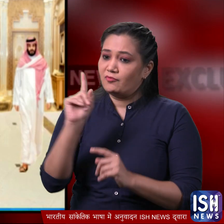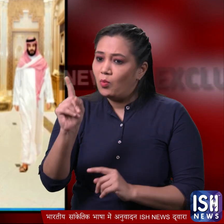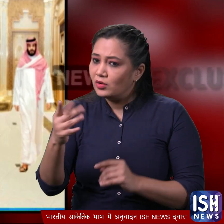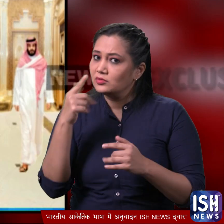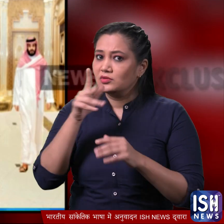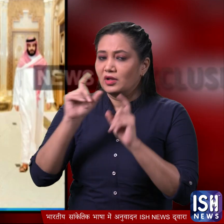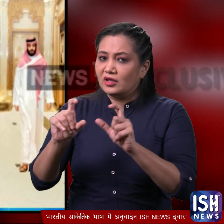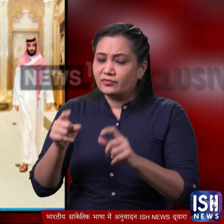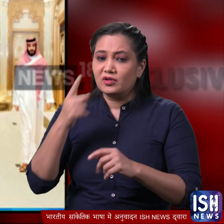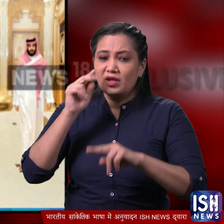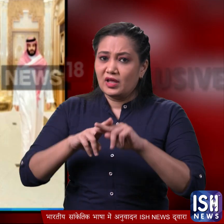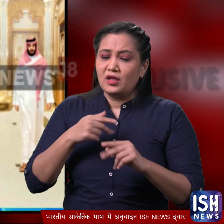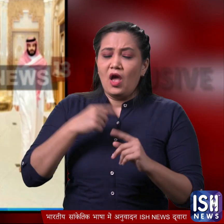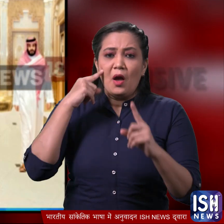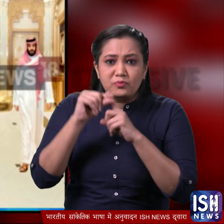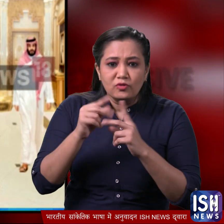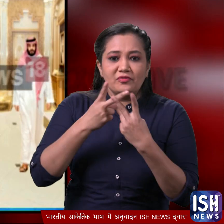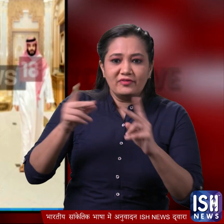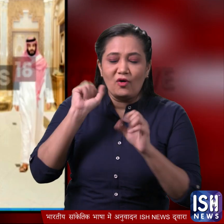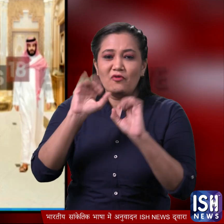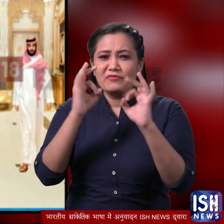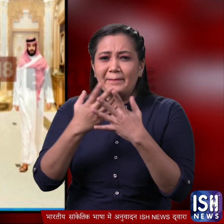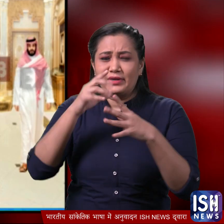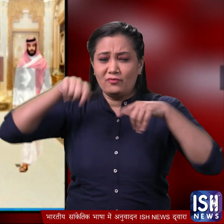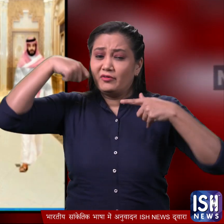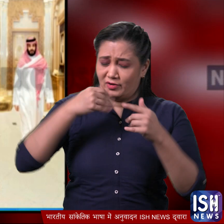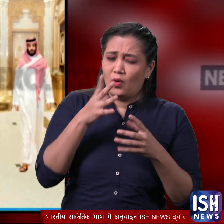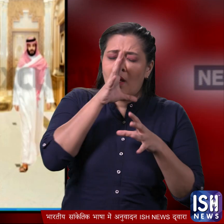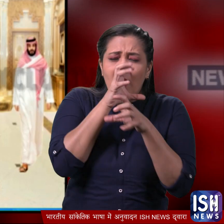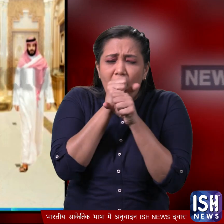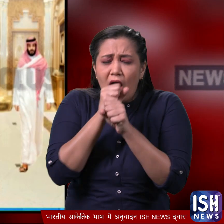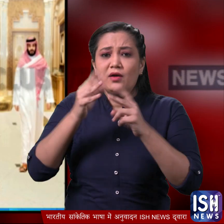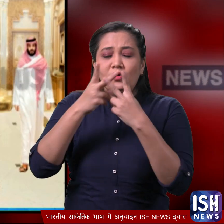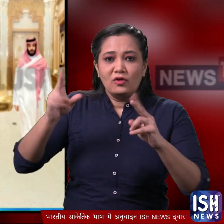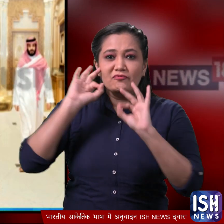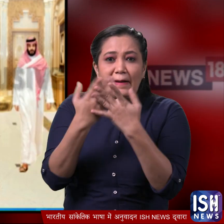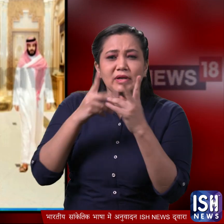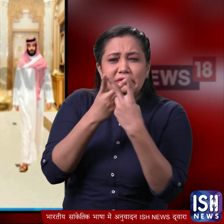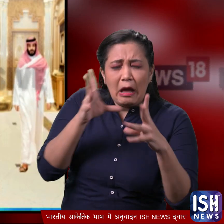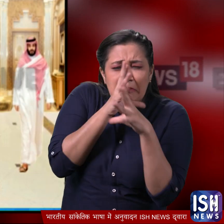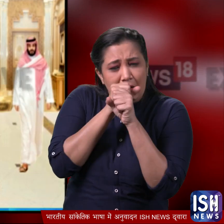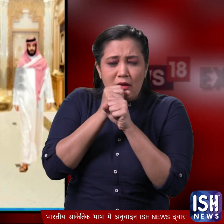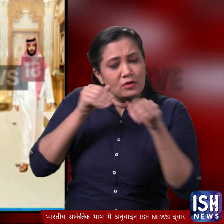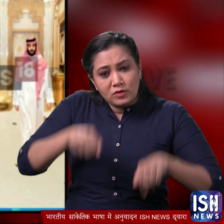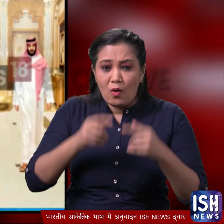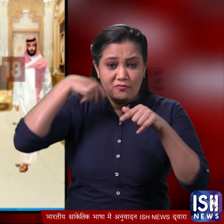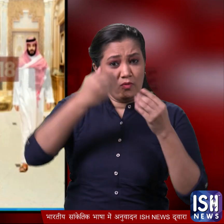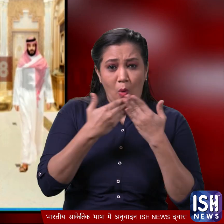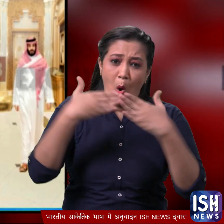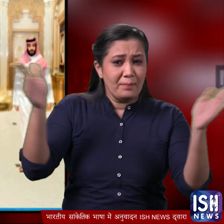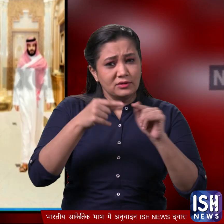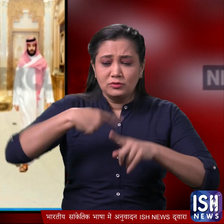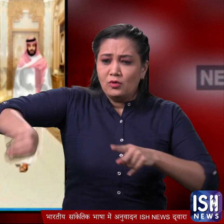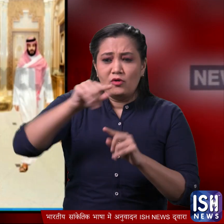को चेतावनी भी दी और दावा किया कि उनके पास शाही घराने से जुड़ा एक वीडियो है जिसके जरिए वो शाही परिवार के कई राज